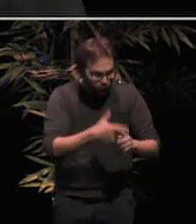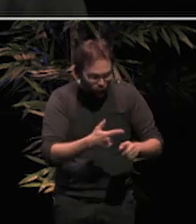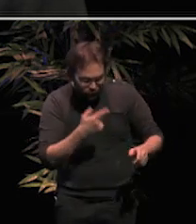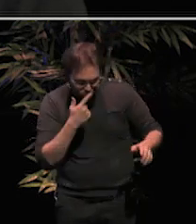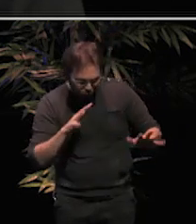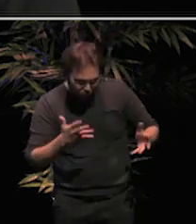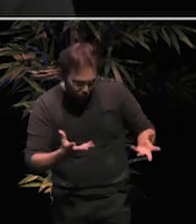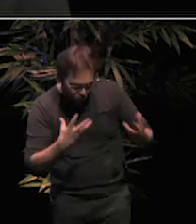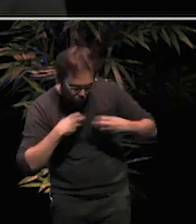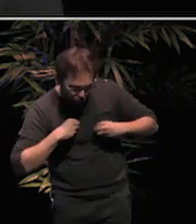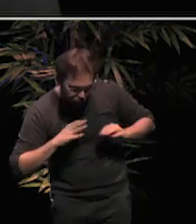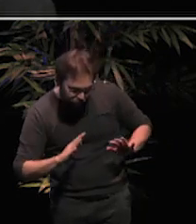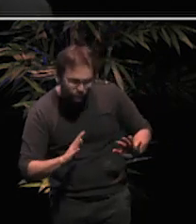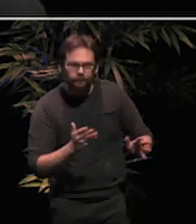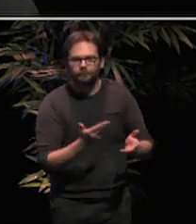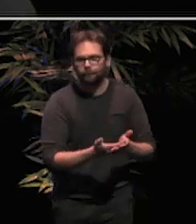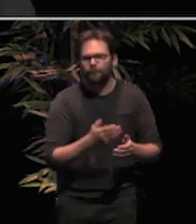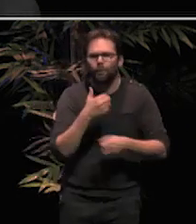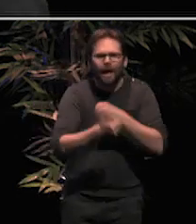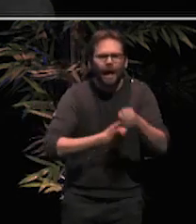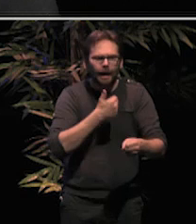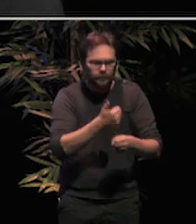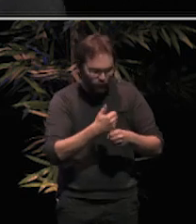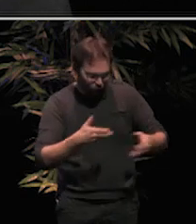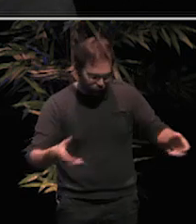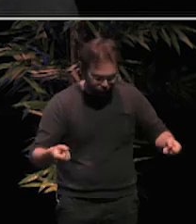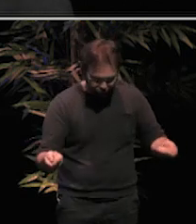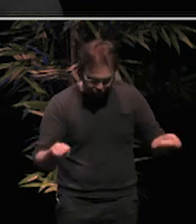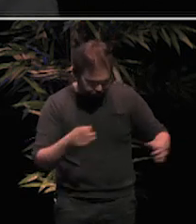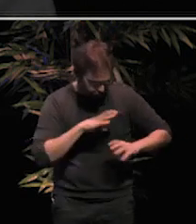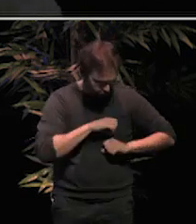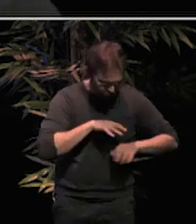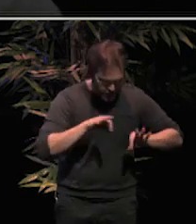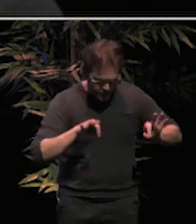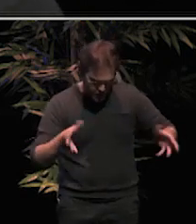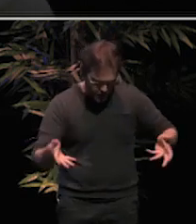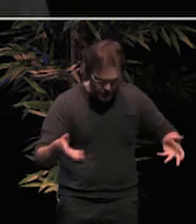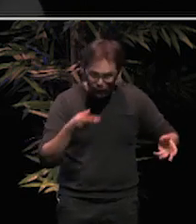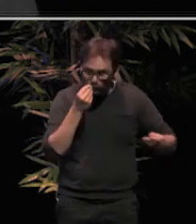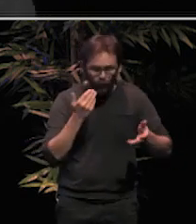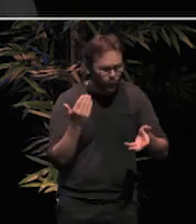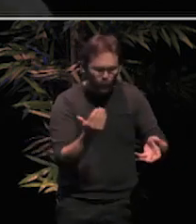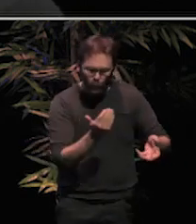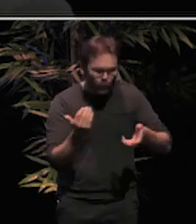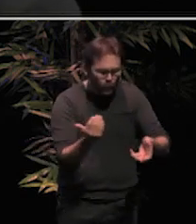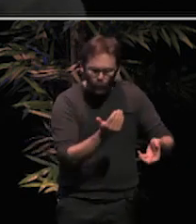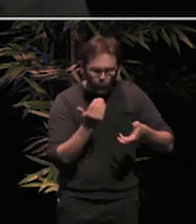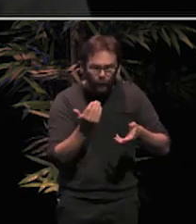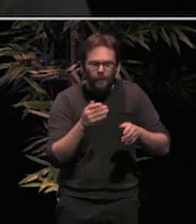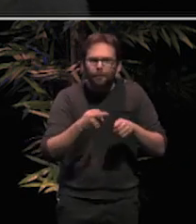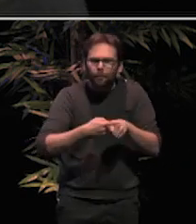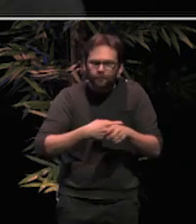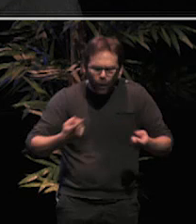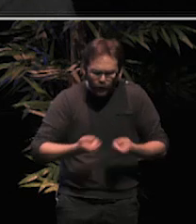servir. Donc, ça a été un an de tests au fur et à mesure, grandeur nature, et puis de repousser au fur et à mesure ces limites